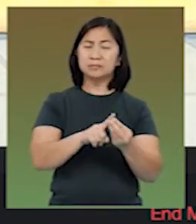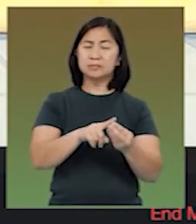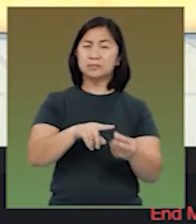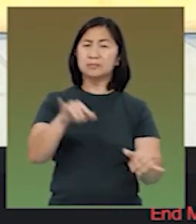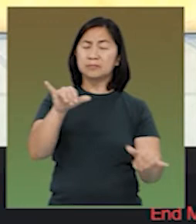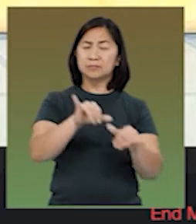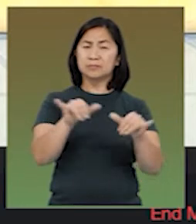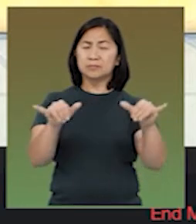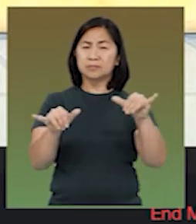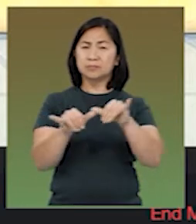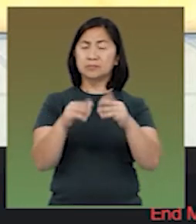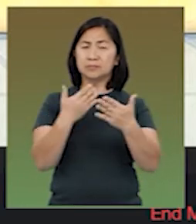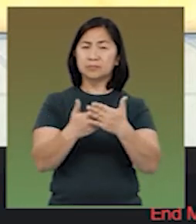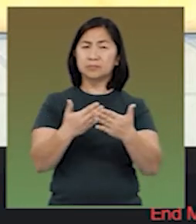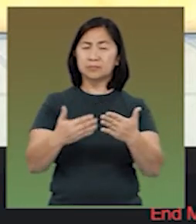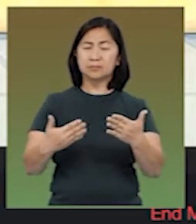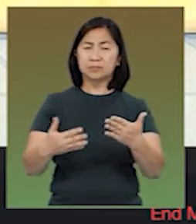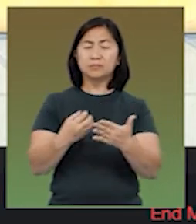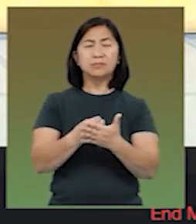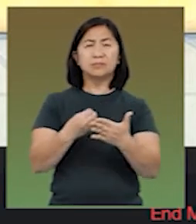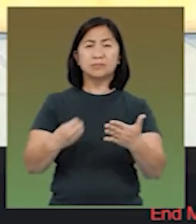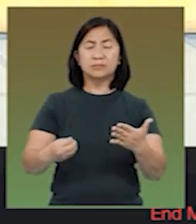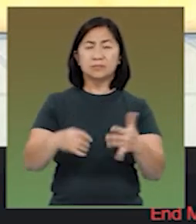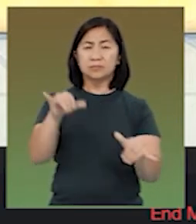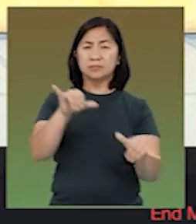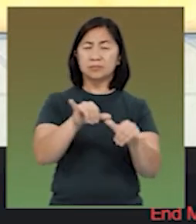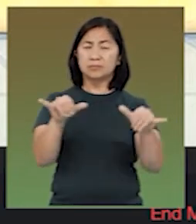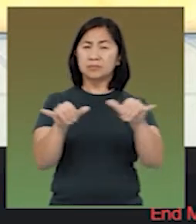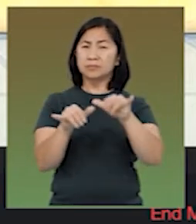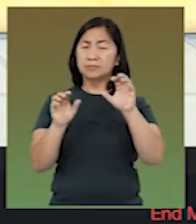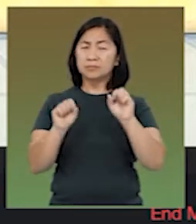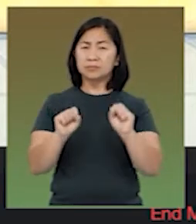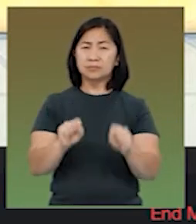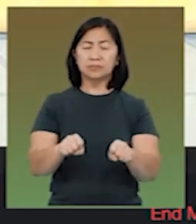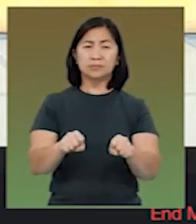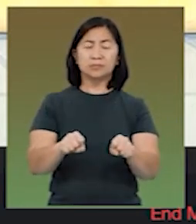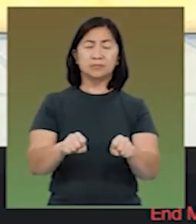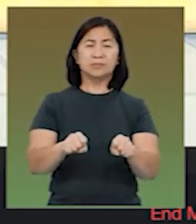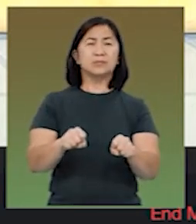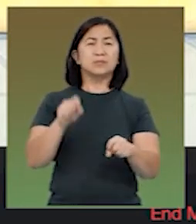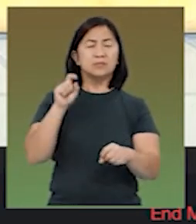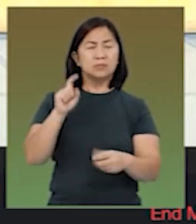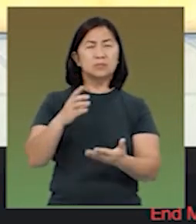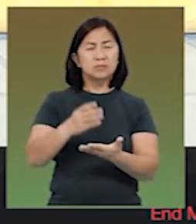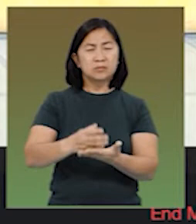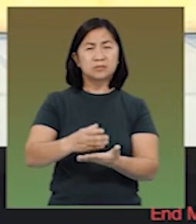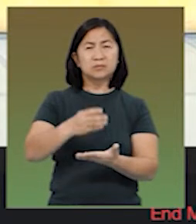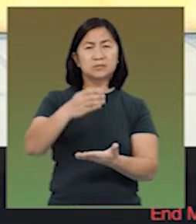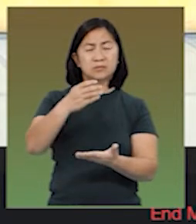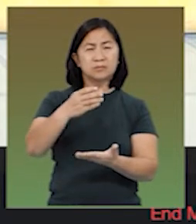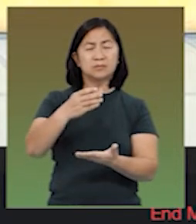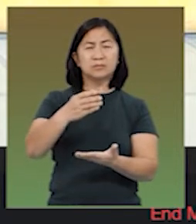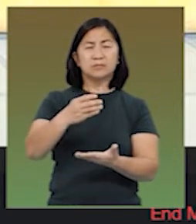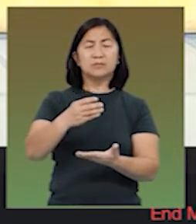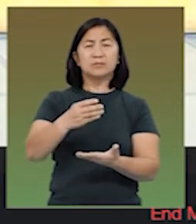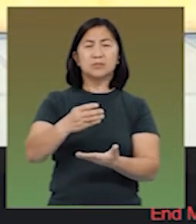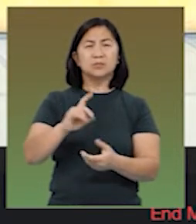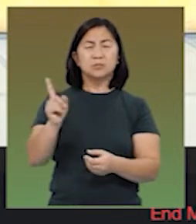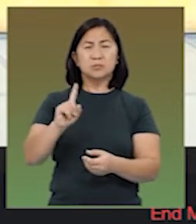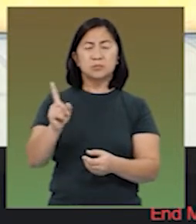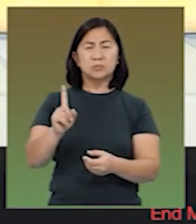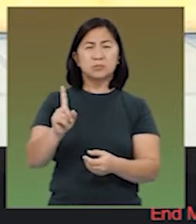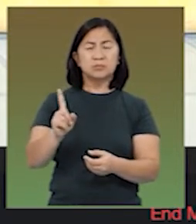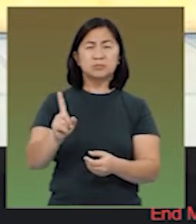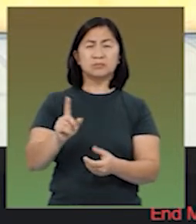ang tungkol sa mga measuring devices para sukatin po ang capacity ng isang container. Ano-ano po ang